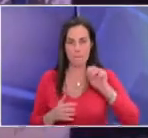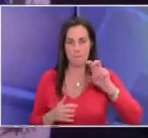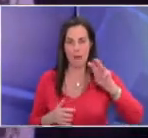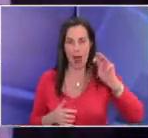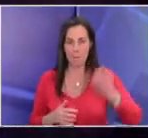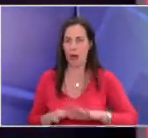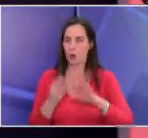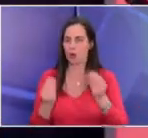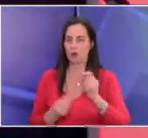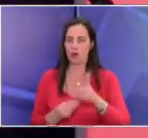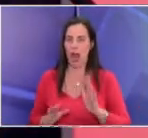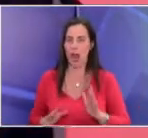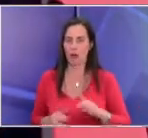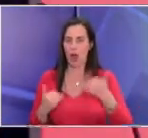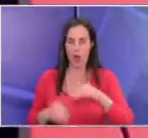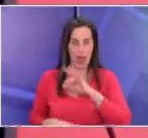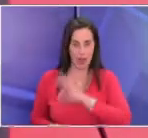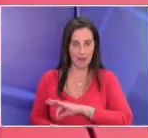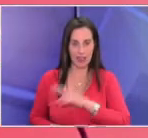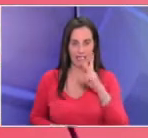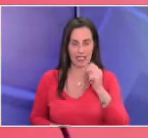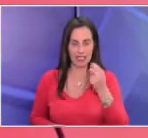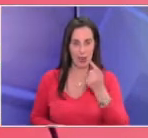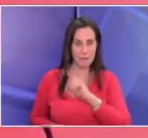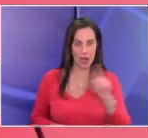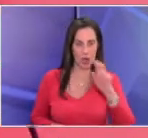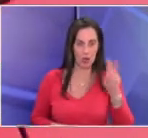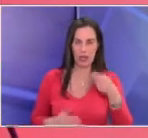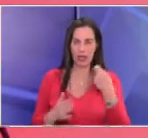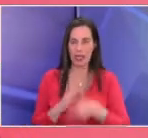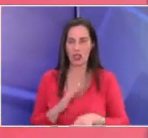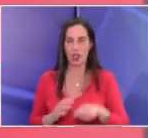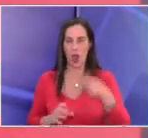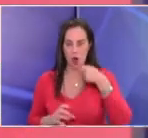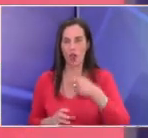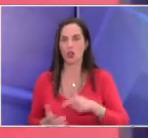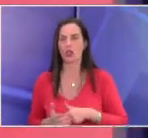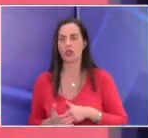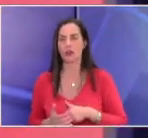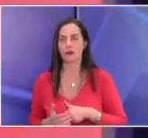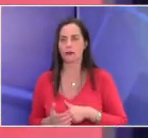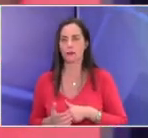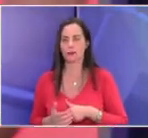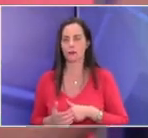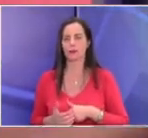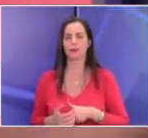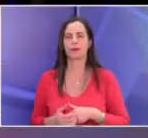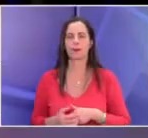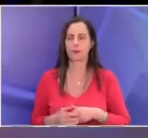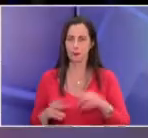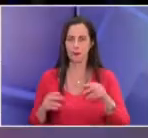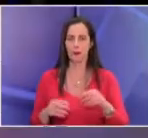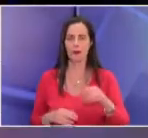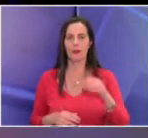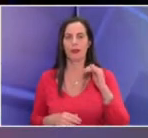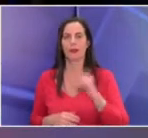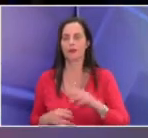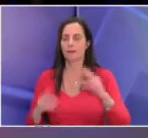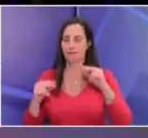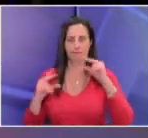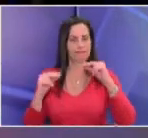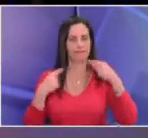שייך אלינו. אה, זה לא עוד אחר? לא, לא, זה לא שייך. השמיטה זה... אנחנו מקבלים יותר מחירה, אנחנו לא נקראים. ואתה מבין, זה